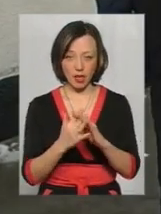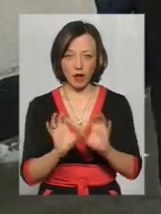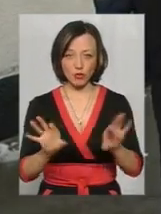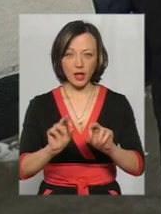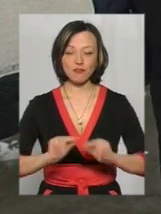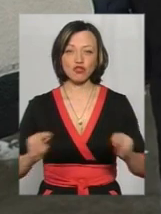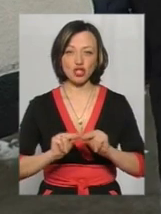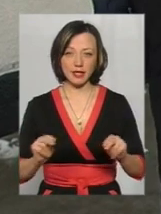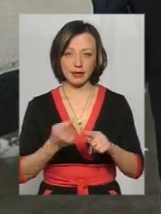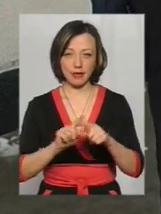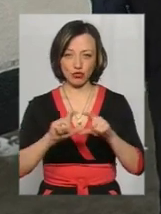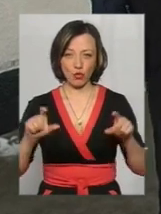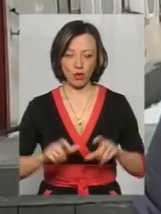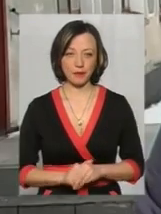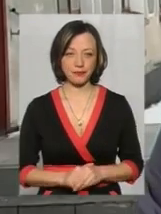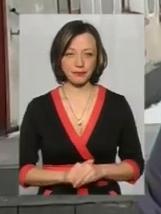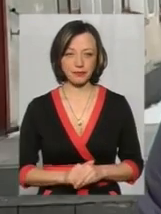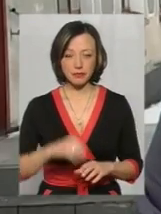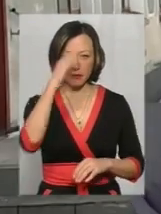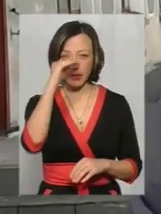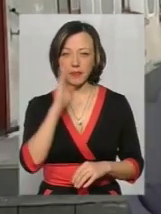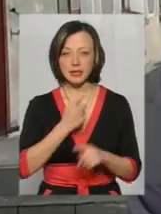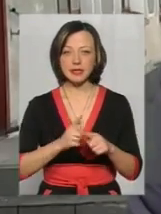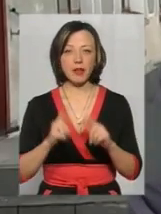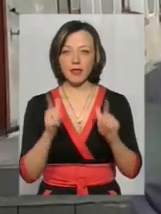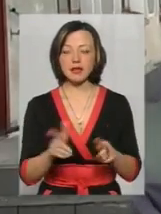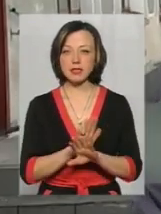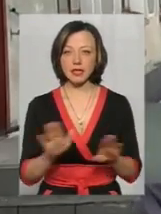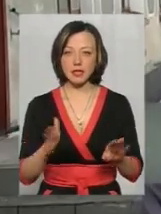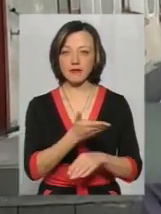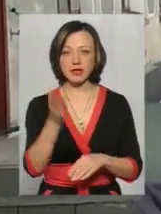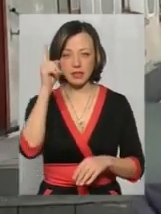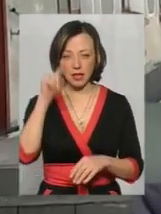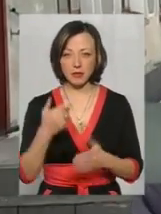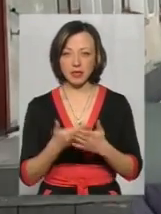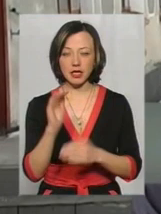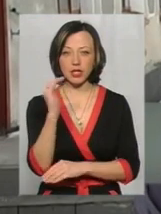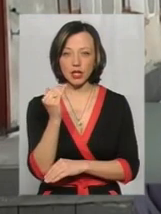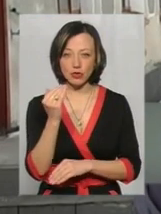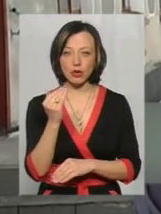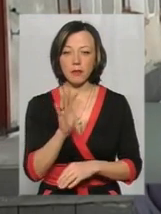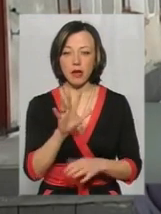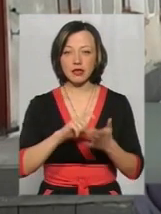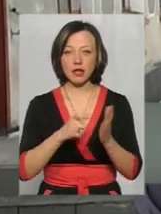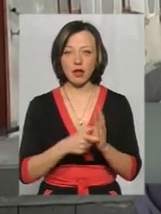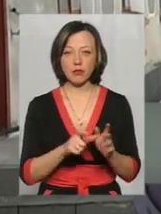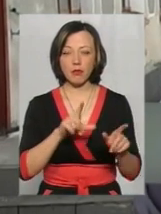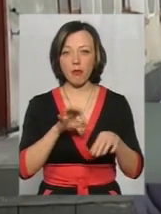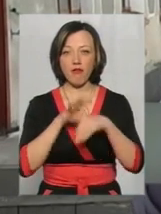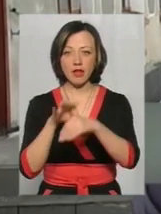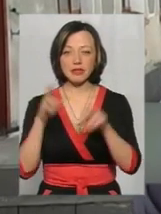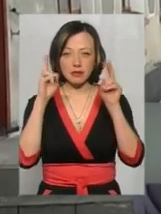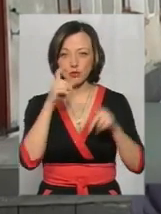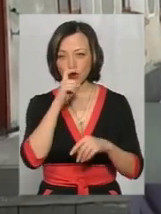вчитель Мокрецької школи Тетяна Рига. Батьки з цим не згідні через те, що ви знаєте, що як взяти дитиночку в 5 клас повезти і